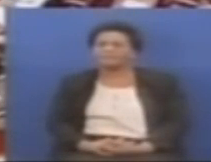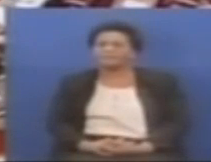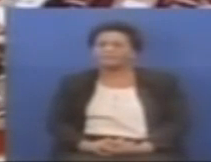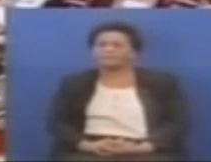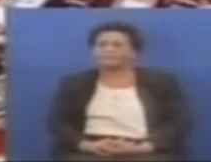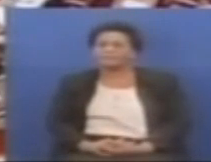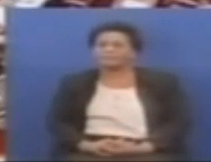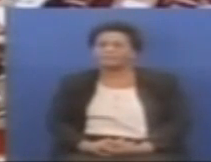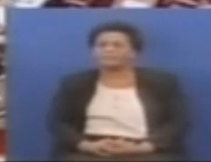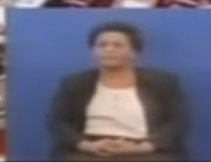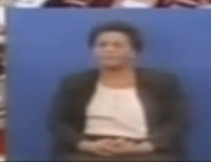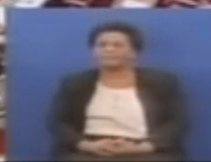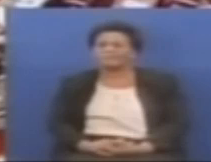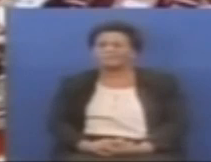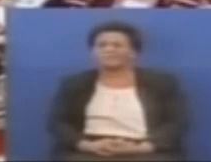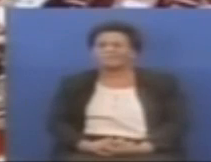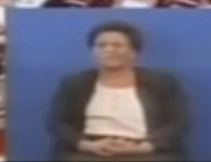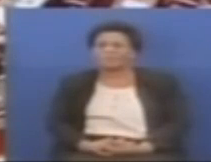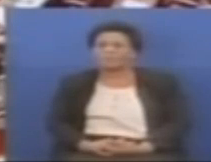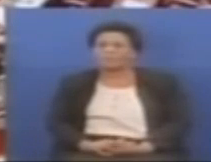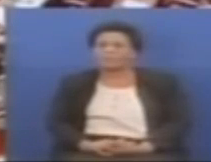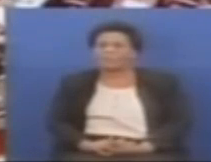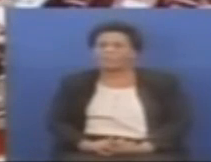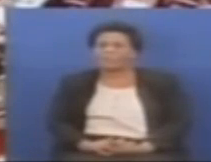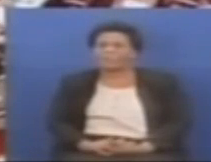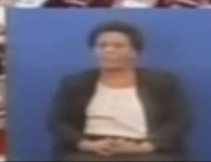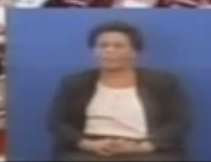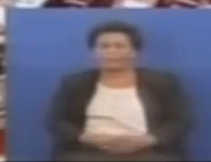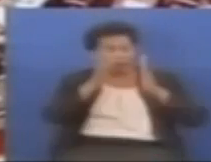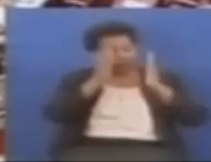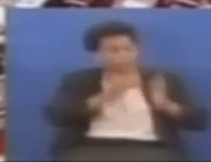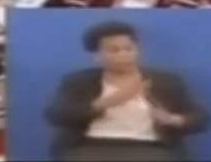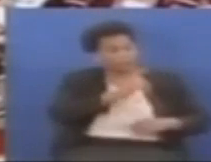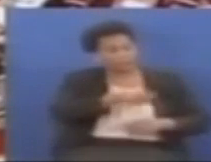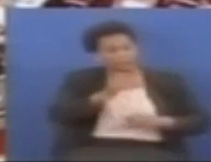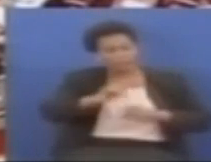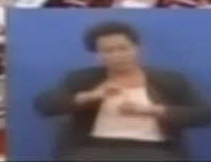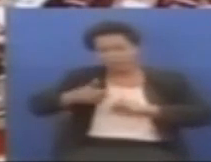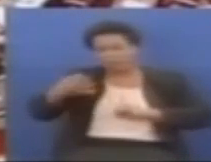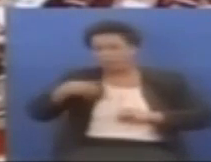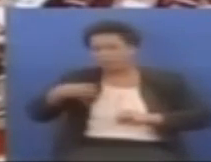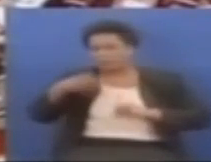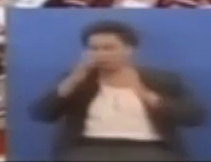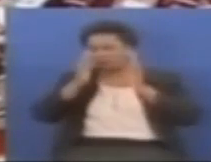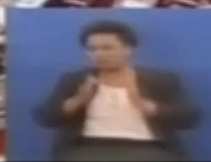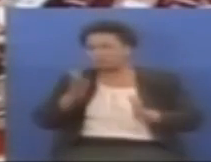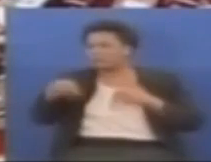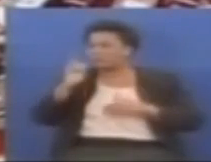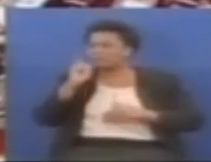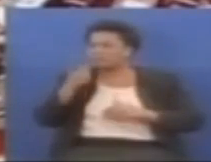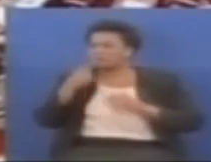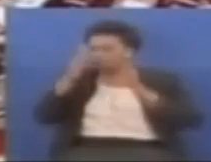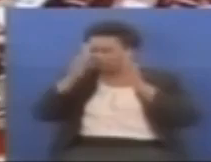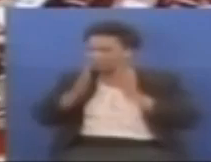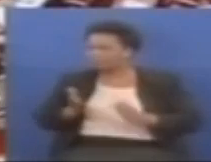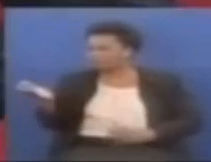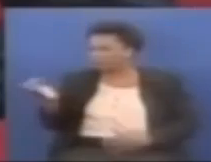Mheshimiwa Spika, kwa niaba ya Mheshimiwa Waziri Mkuu, napenda kujibu maswali mawili ya Mheshimiwa Mkundi, mbunge wa Ukerewe, kama